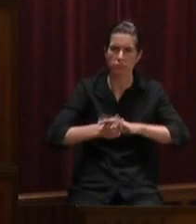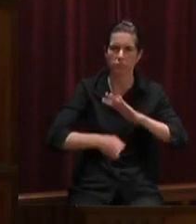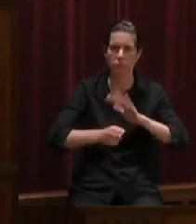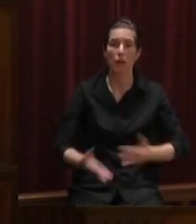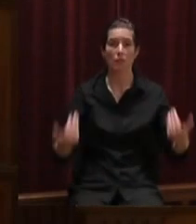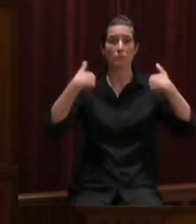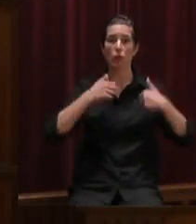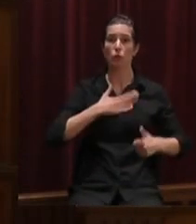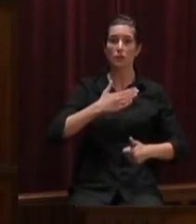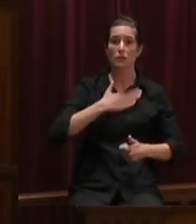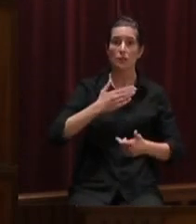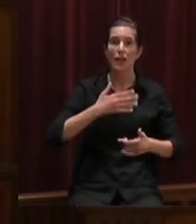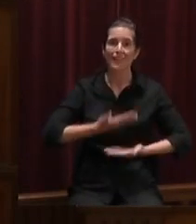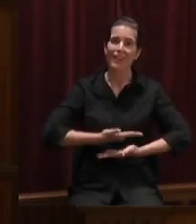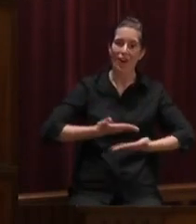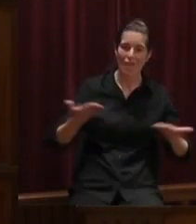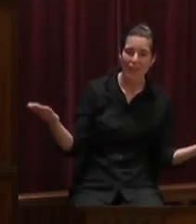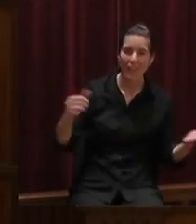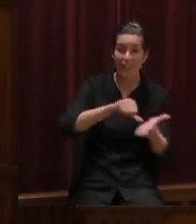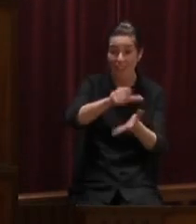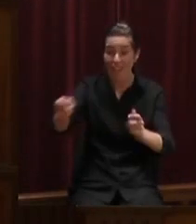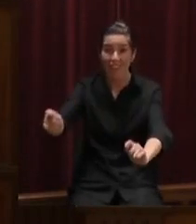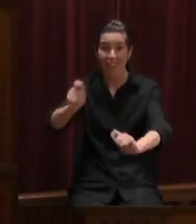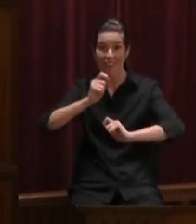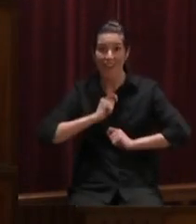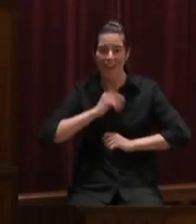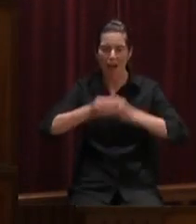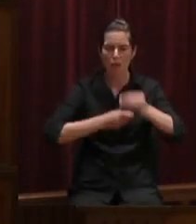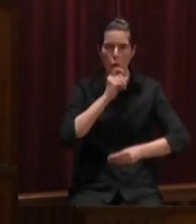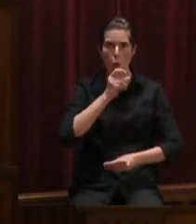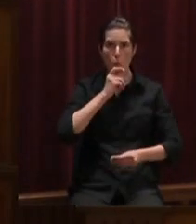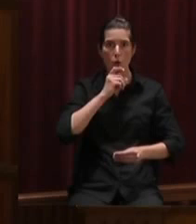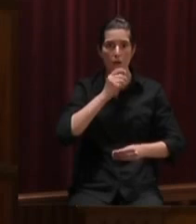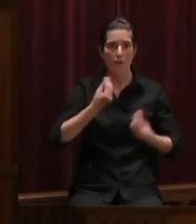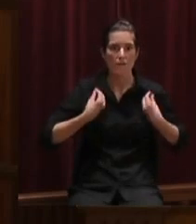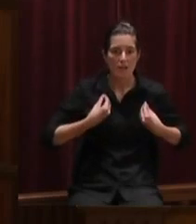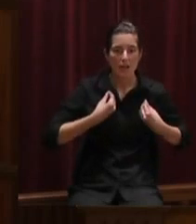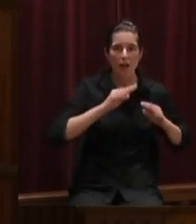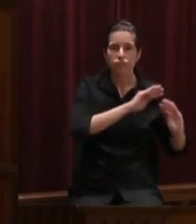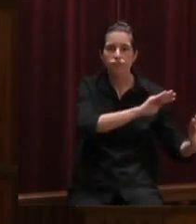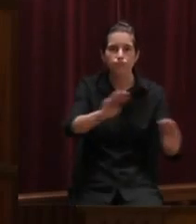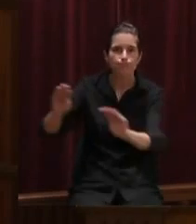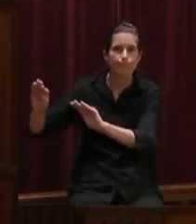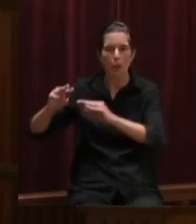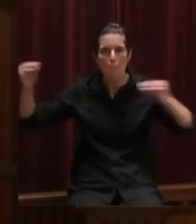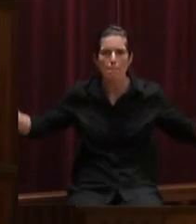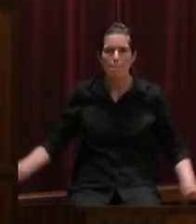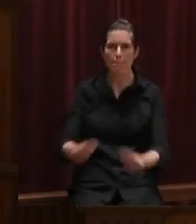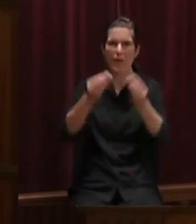responsabilitat respondre a la confiança que ens han donat, millorant la vida de les persones de Mallorca, Menorca, Eivissa i